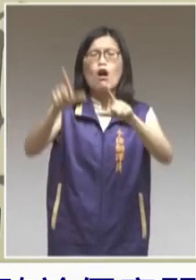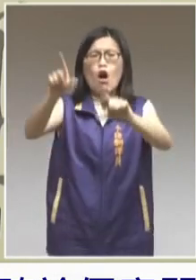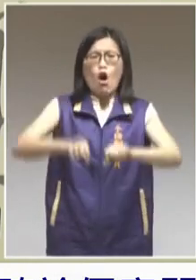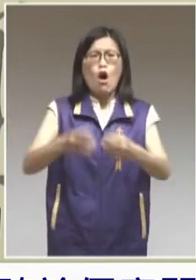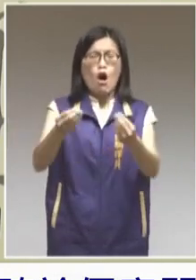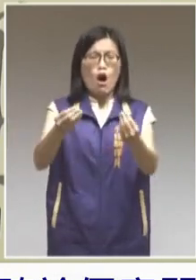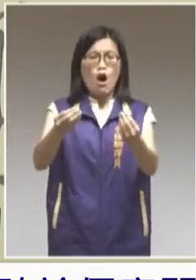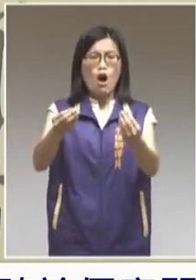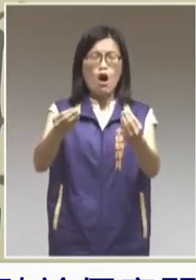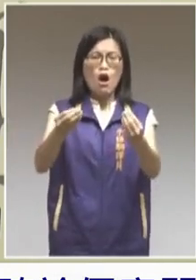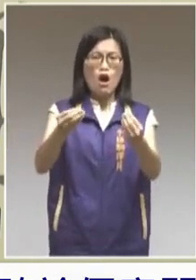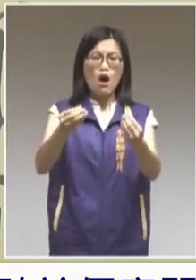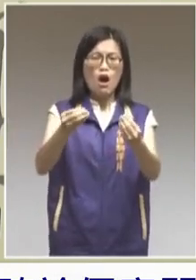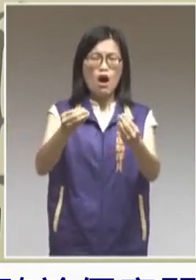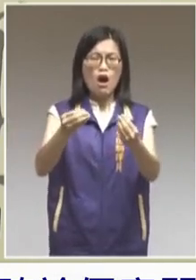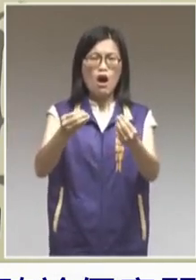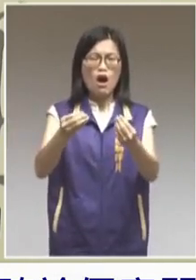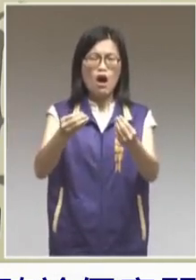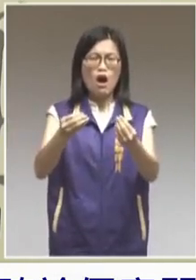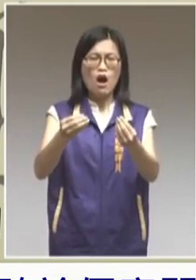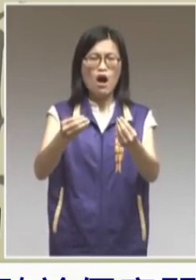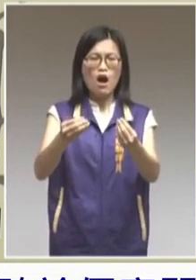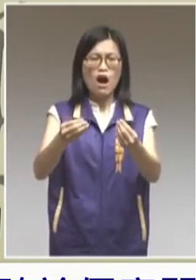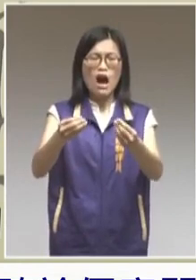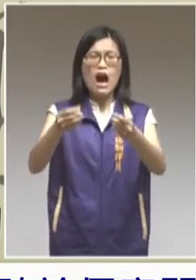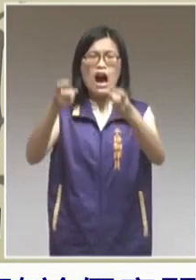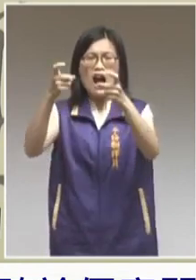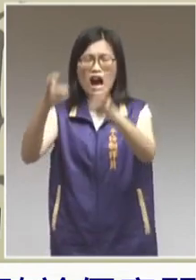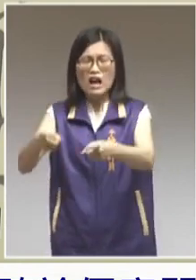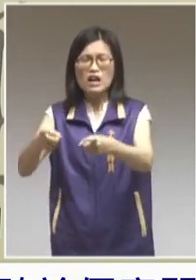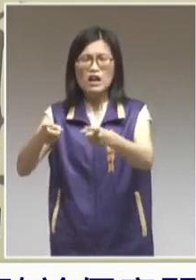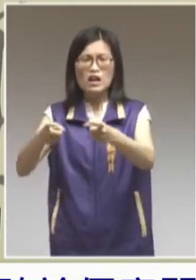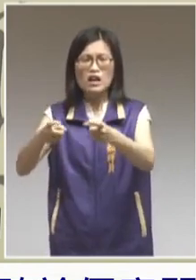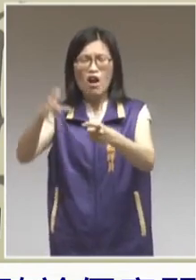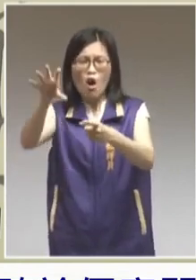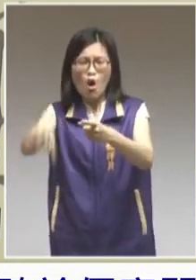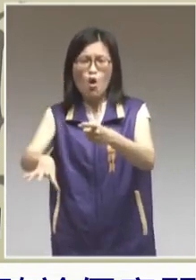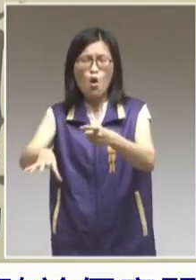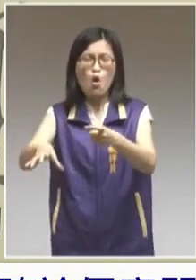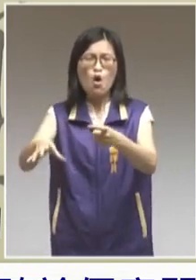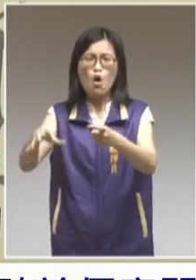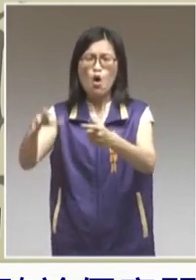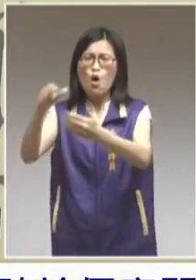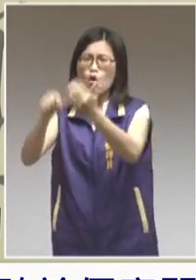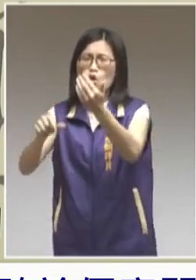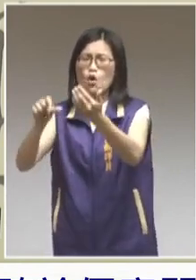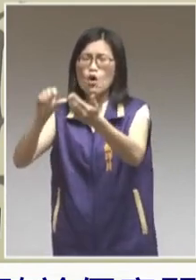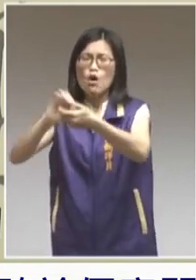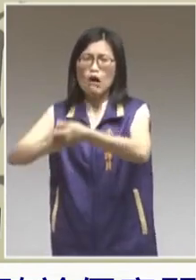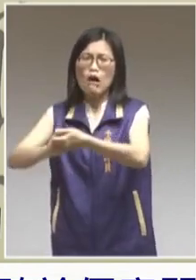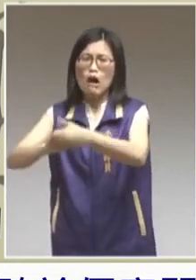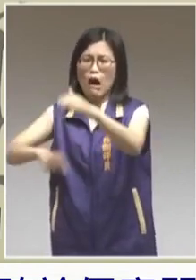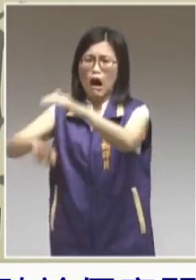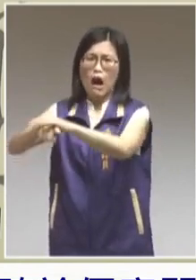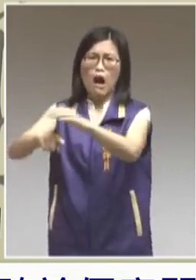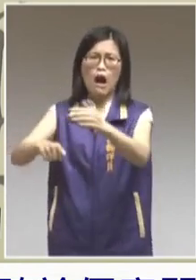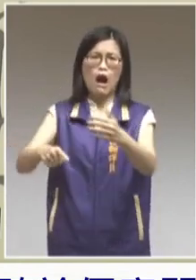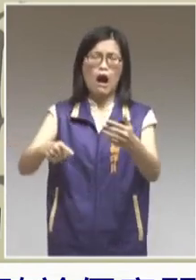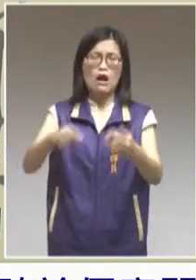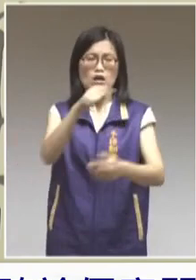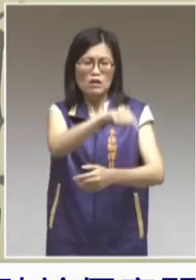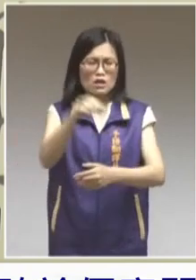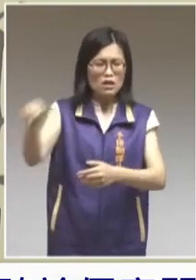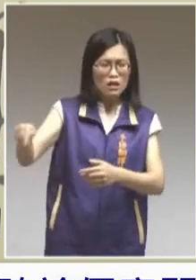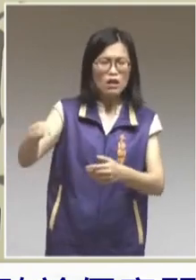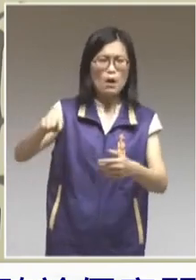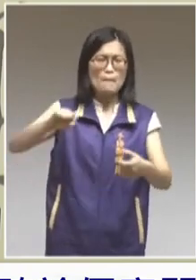定，他也没有遵守海港局的规定登船，所以这个相关啊，我们是针对他在春